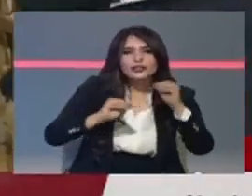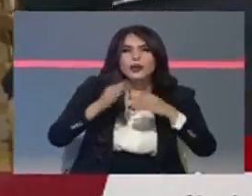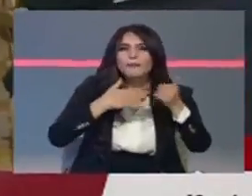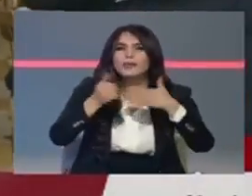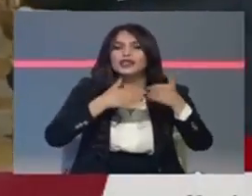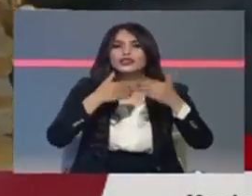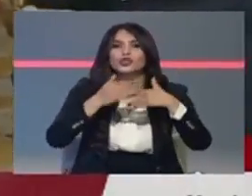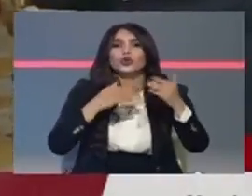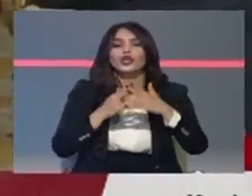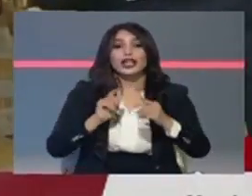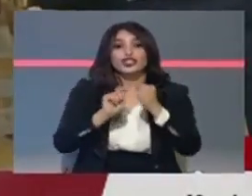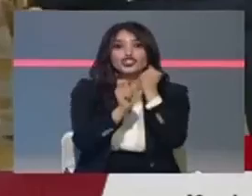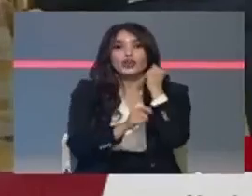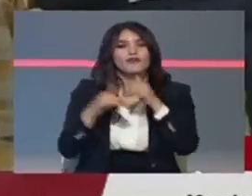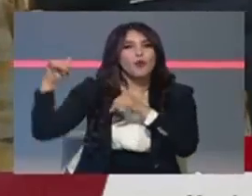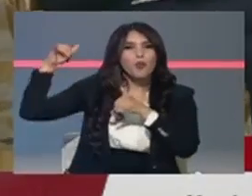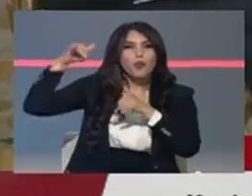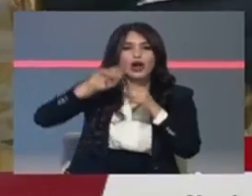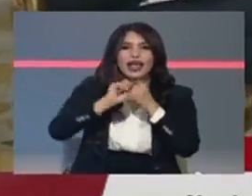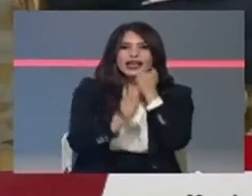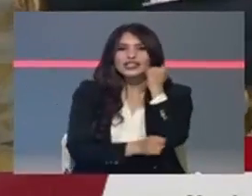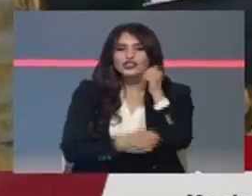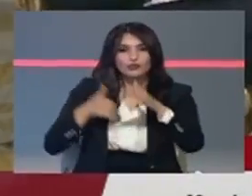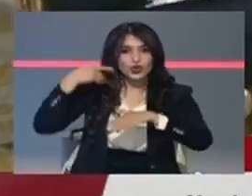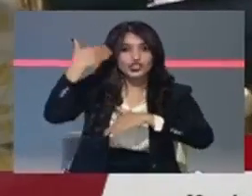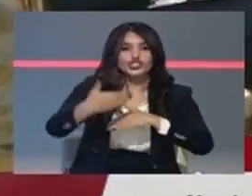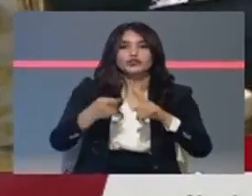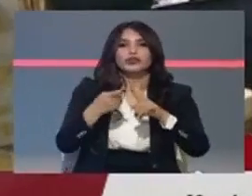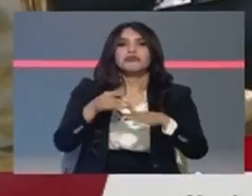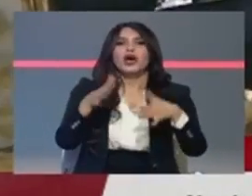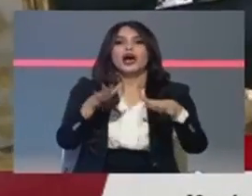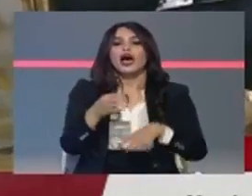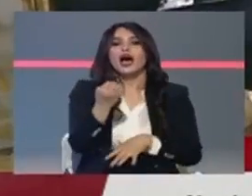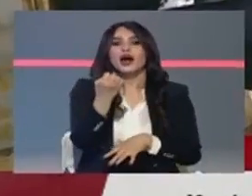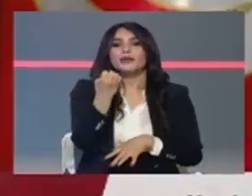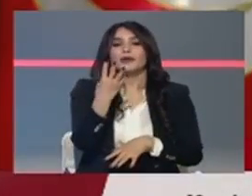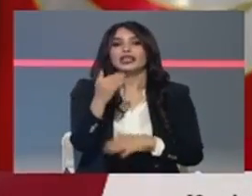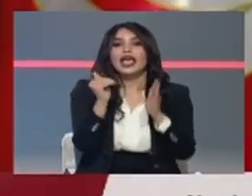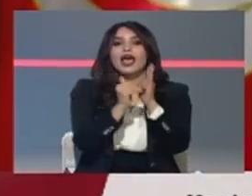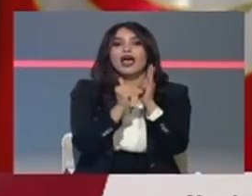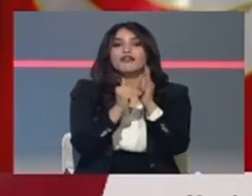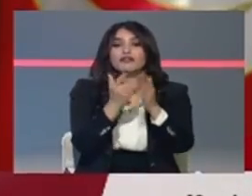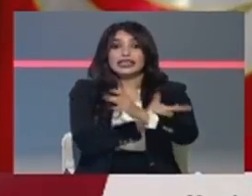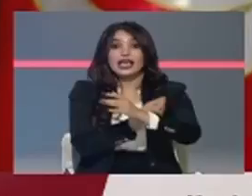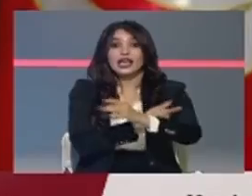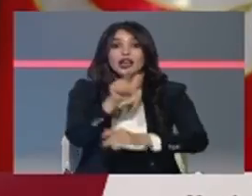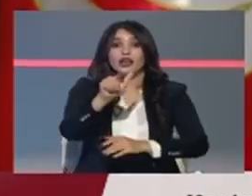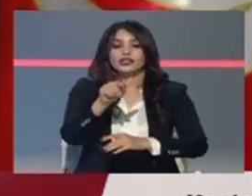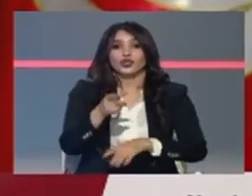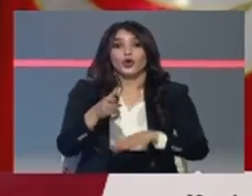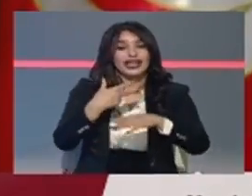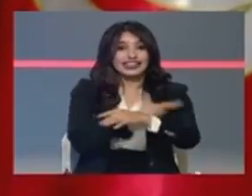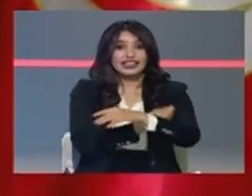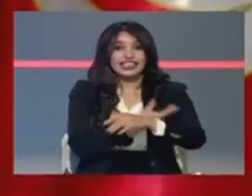ستصل تونس الأسبوع المقبل وستمكن من إجراء نحو 400,000 تحليل. تيست مسيف احنا ما زلنا ما بديناش